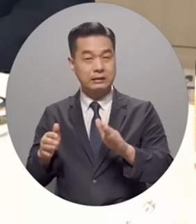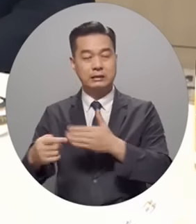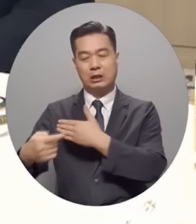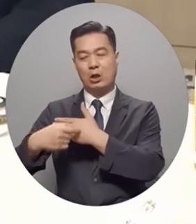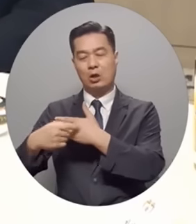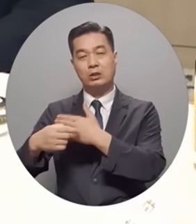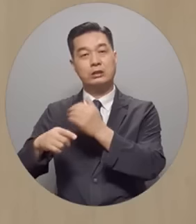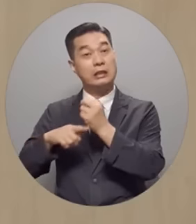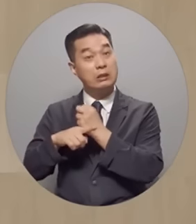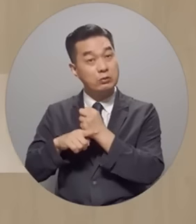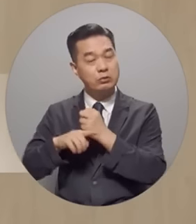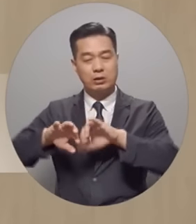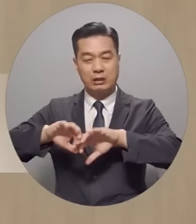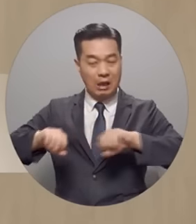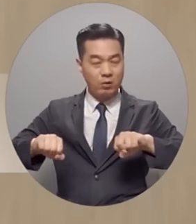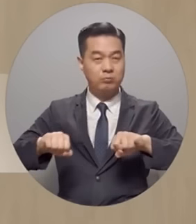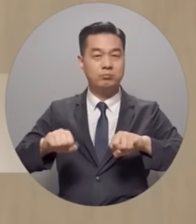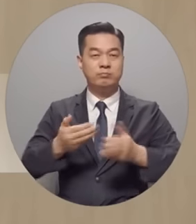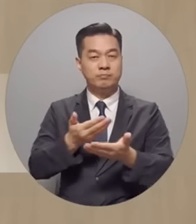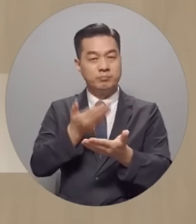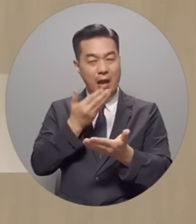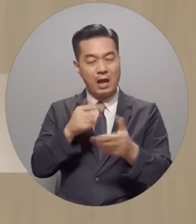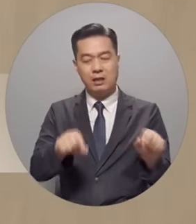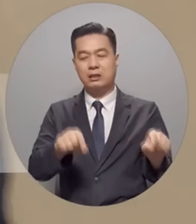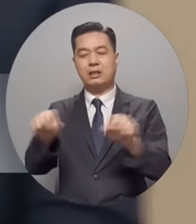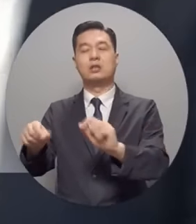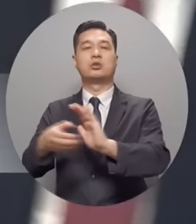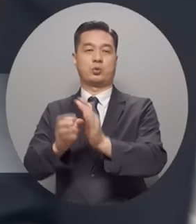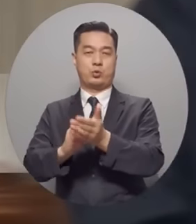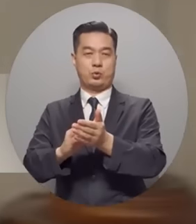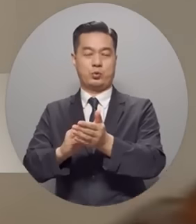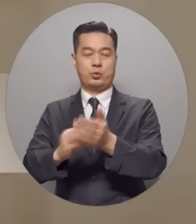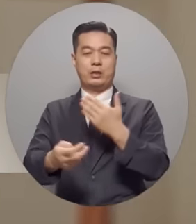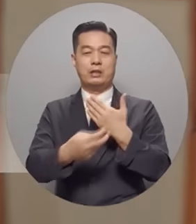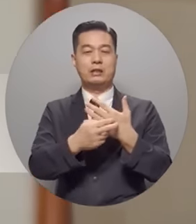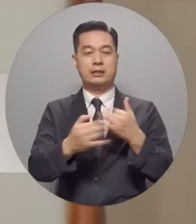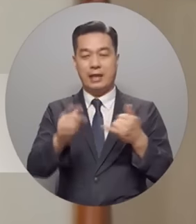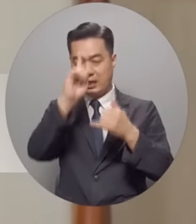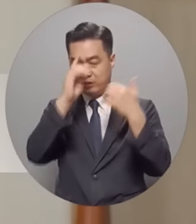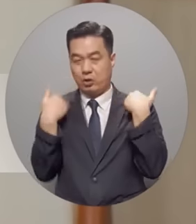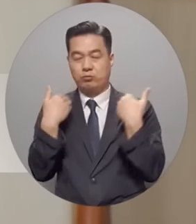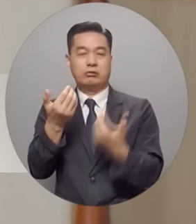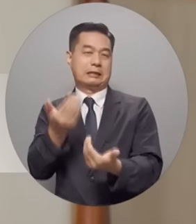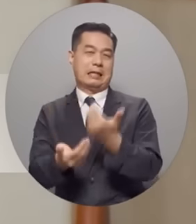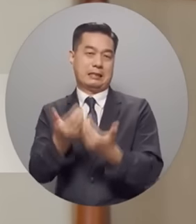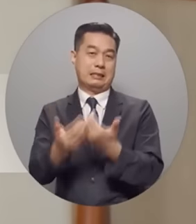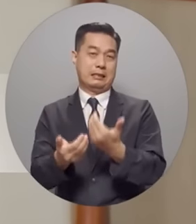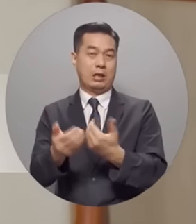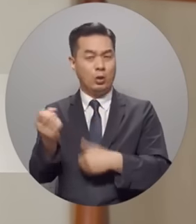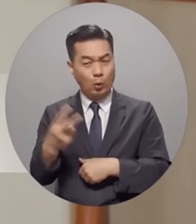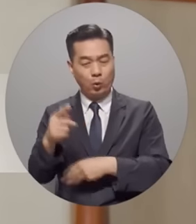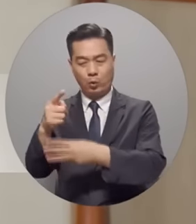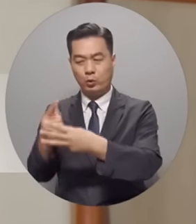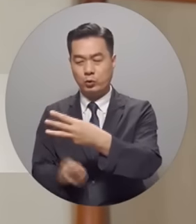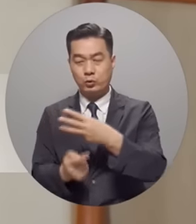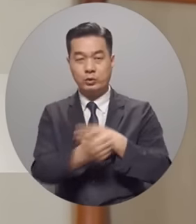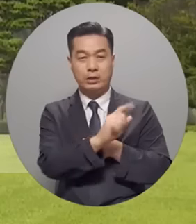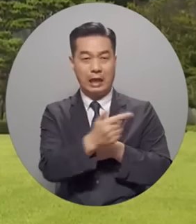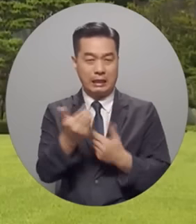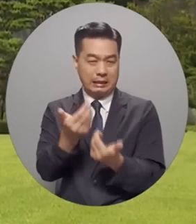이유와 별개로 만찬을 미뤄야 될 정도로 의정 갈등 해법을 둔 유난 갈등이 다시 격렬해진